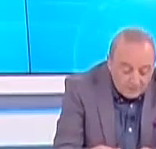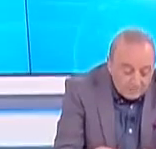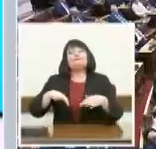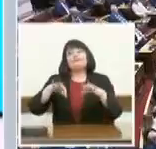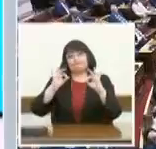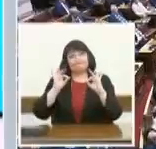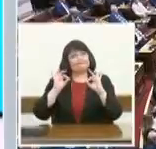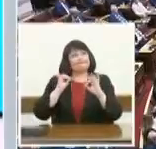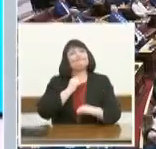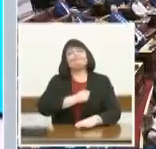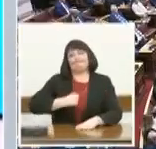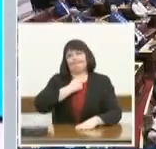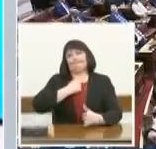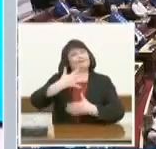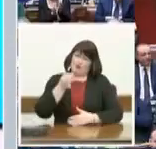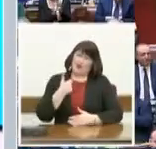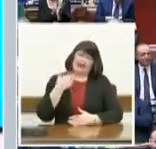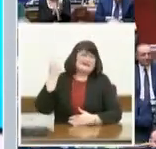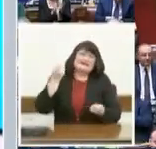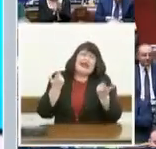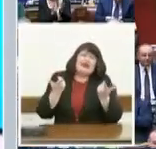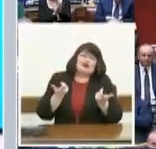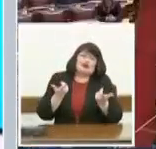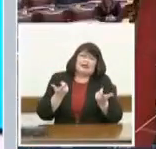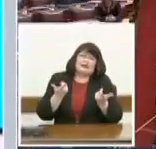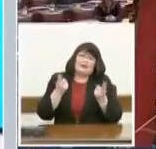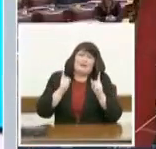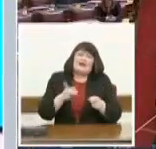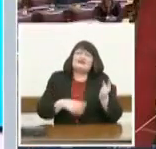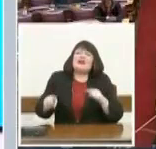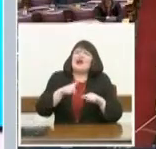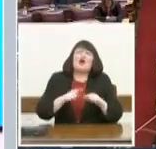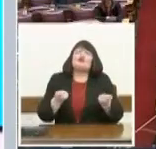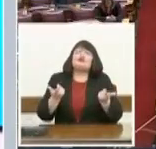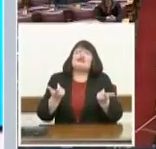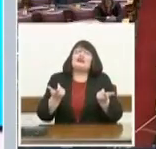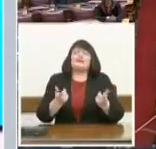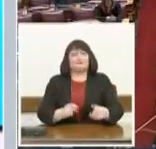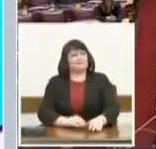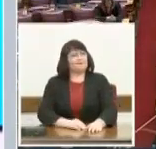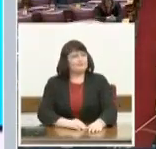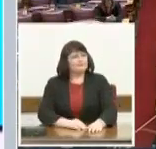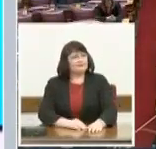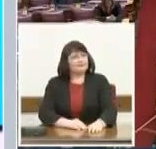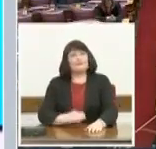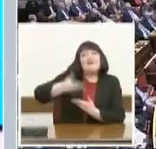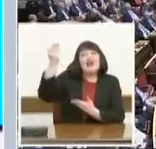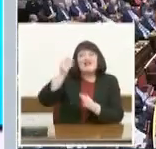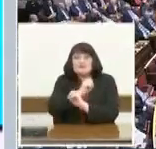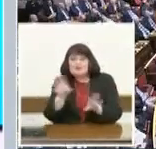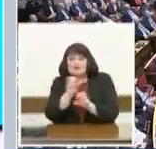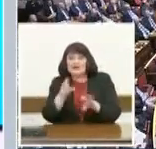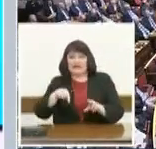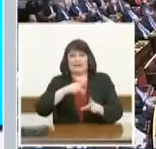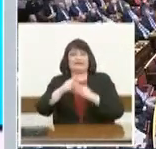Πανάς, υποψήφιος βουλευτής του Πασόκ στη Χαλκιδική, για να τον δούμε. Καλημέρα, κύριε Πανά. Καλημέρα σας. Καλημέρα, καλημέρα. Χαλκιδική πάνω,